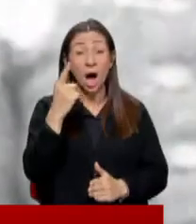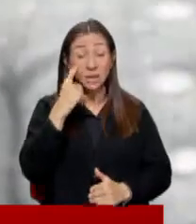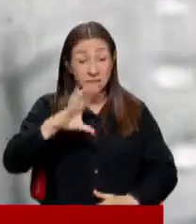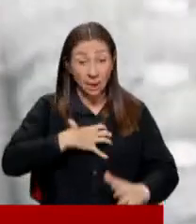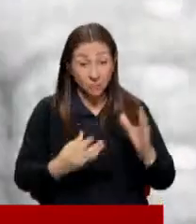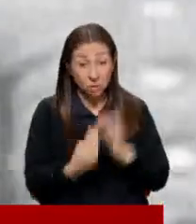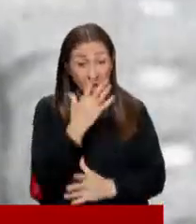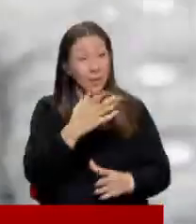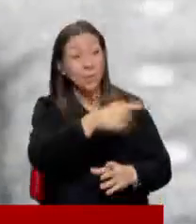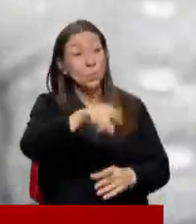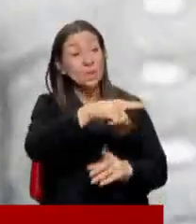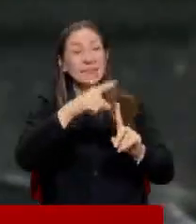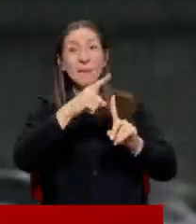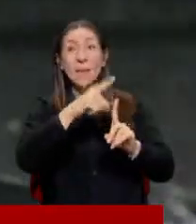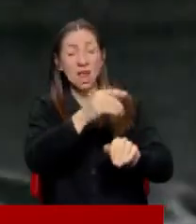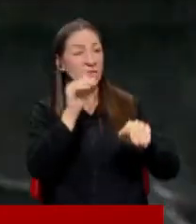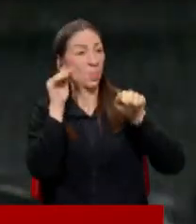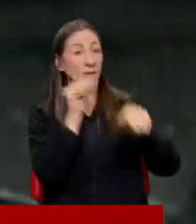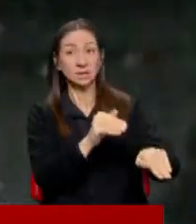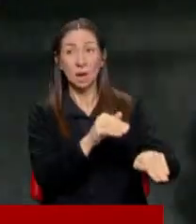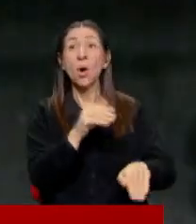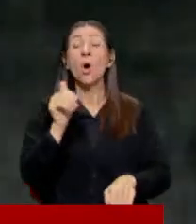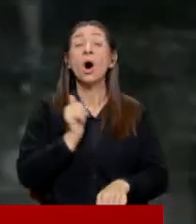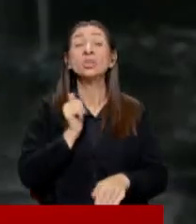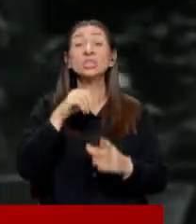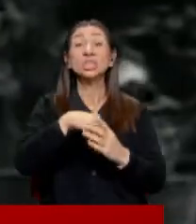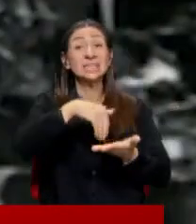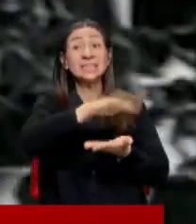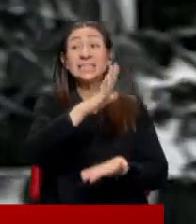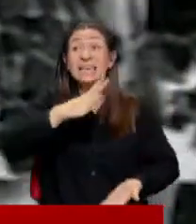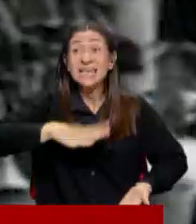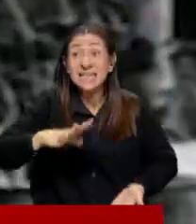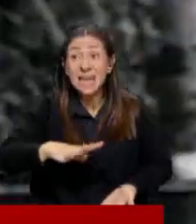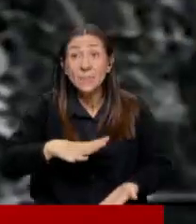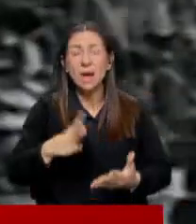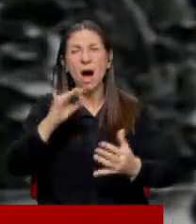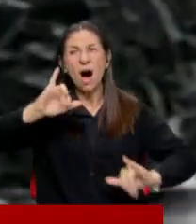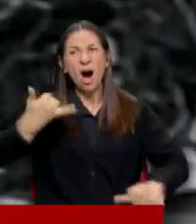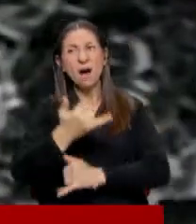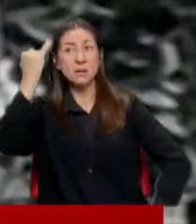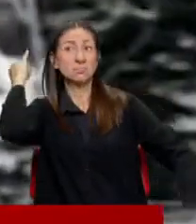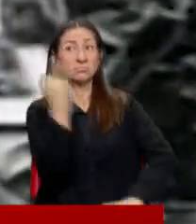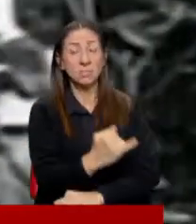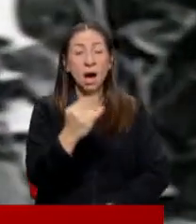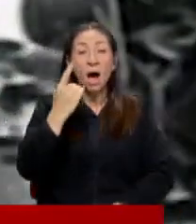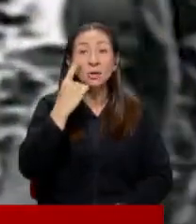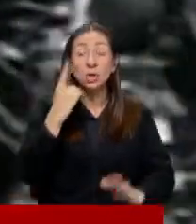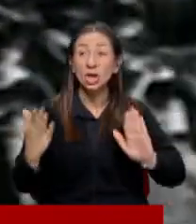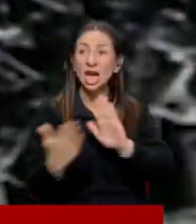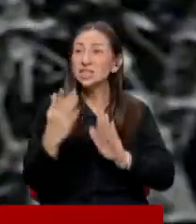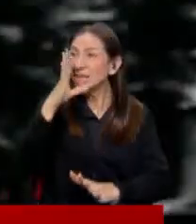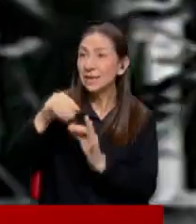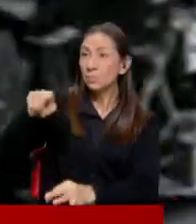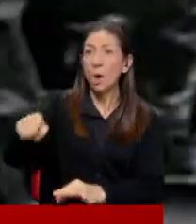sahip çıkan kursiyer teğmenlere destek çıkarken ordudan ihracının istenmelerine sert tepki gösterirken Atatürk karşıtı